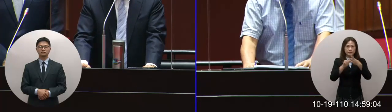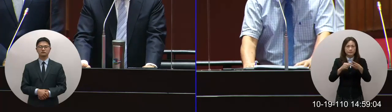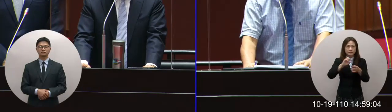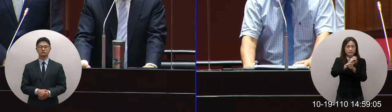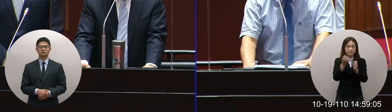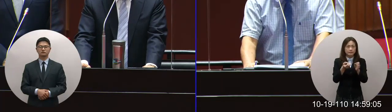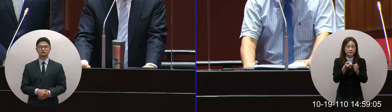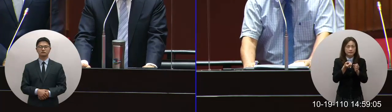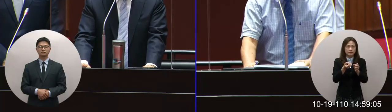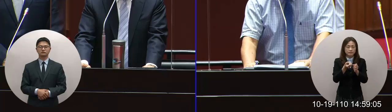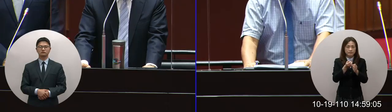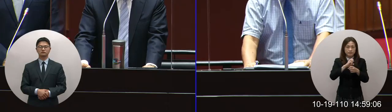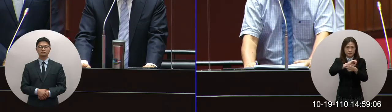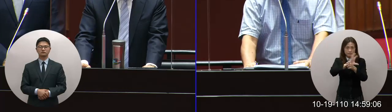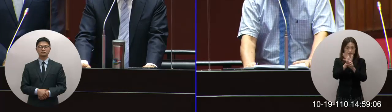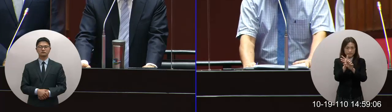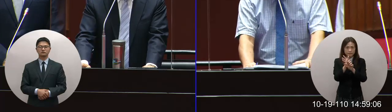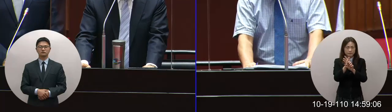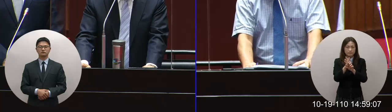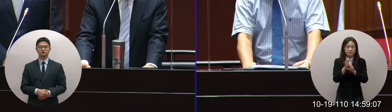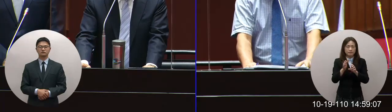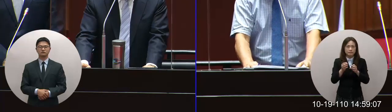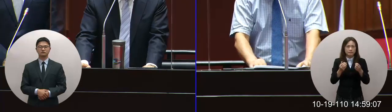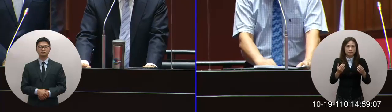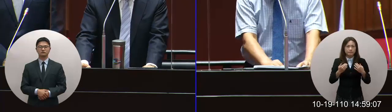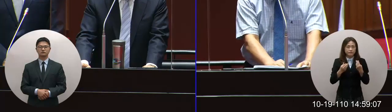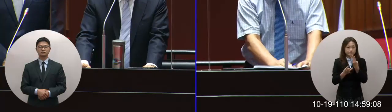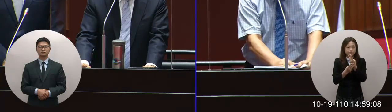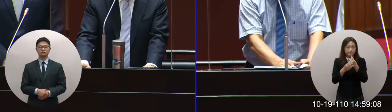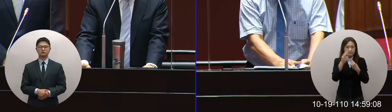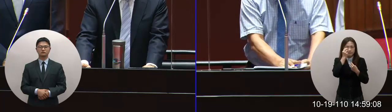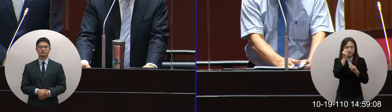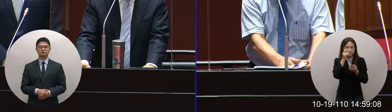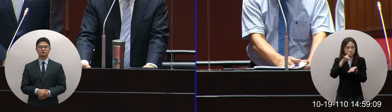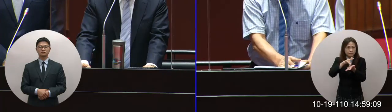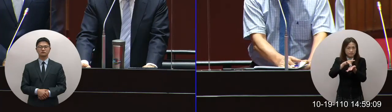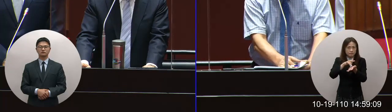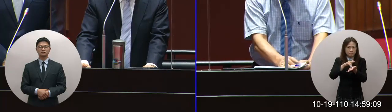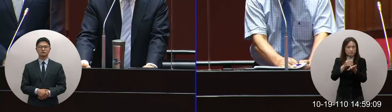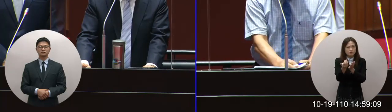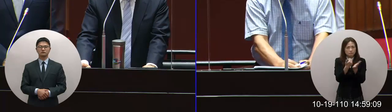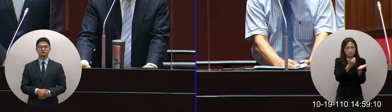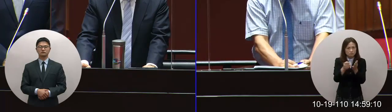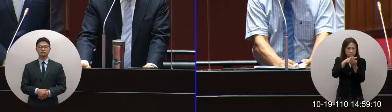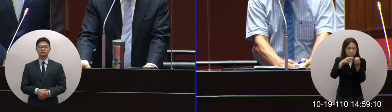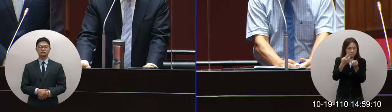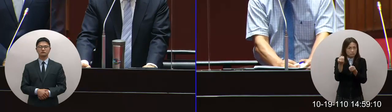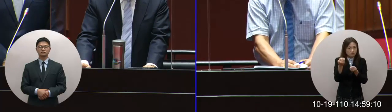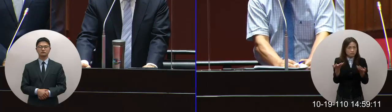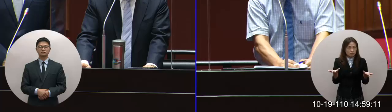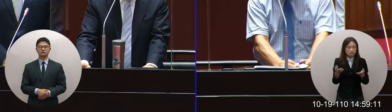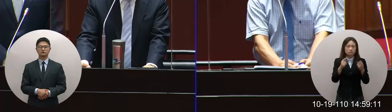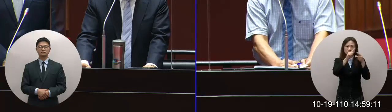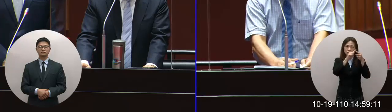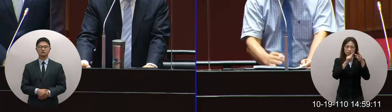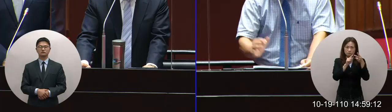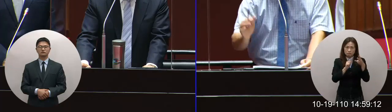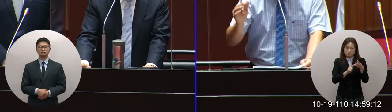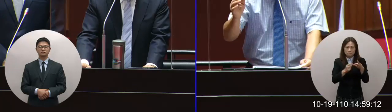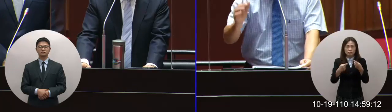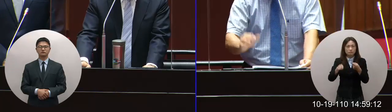特效药要准备多少的人次，我想这些、哦、都是、啊、应该我们政府